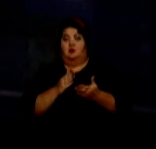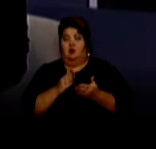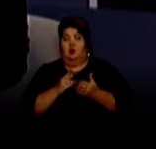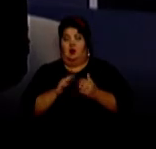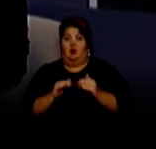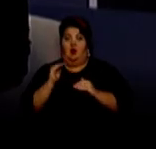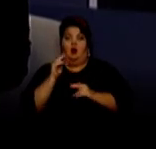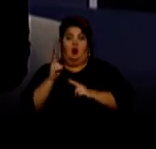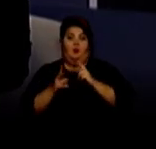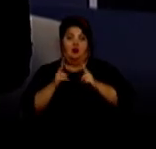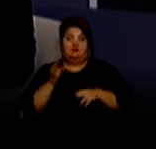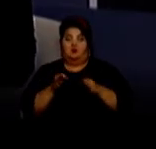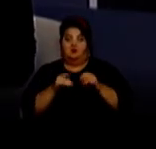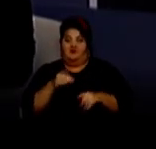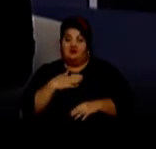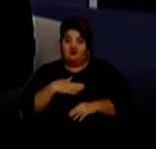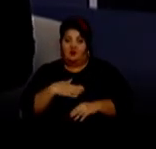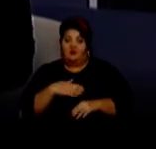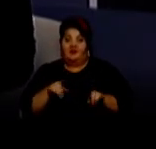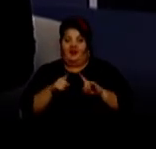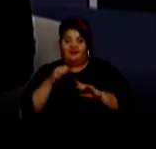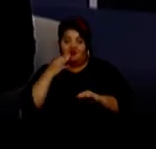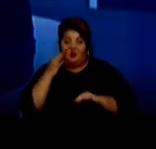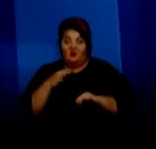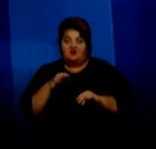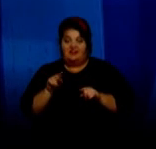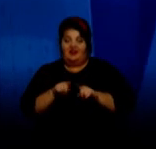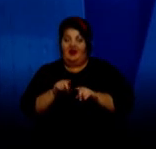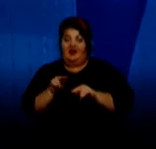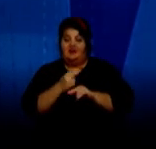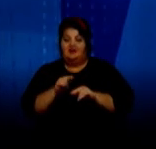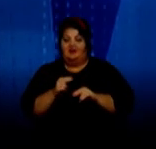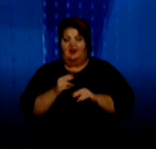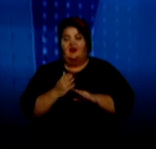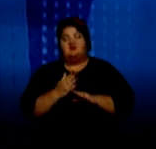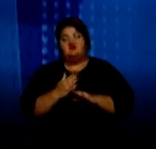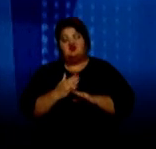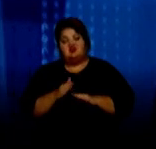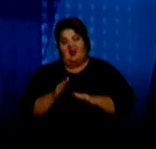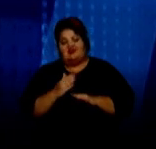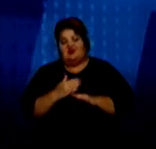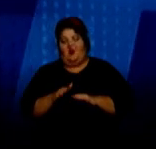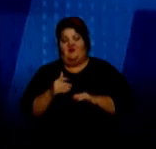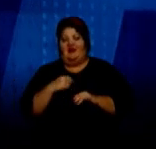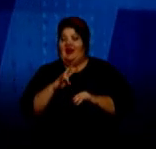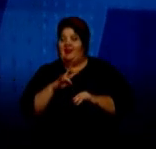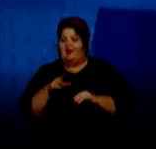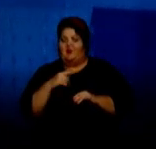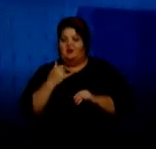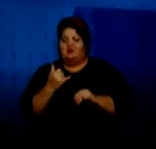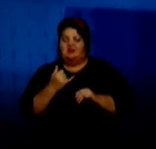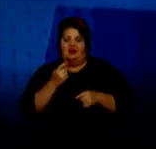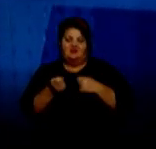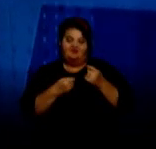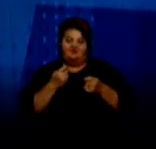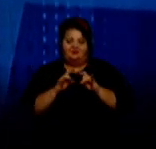суд. Ви задоволені цим досвідом реставрації? Частково. Я не буду зараз вдаватись в ті